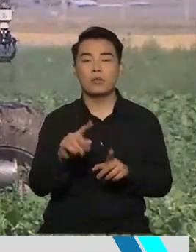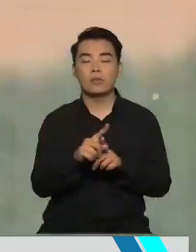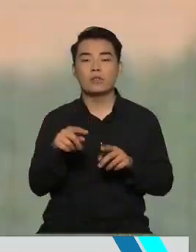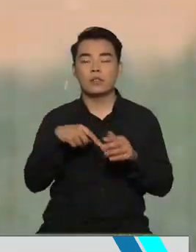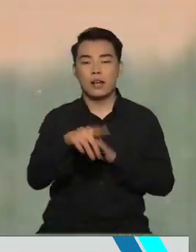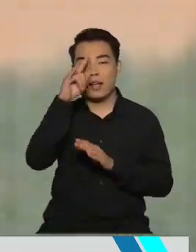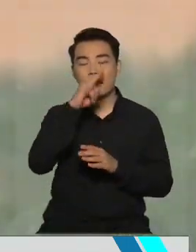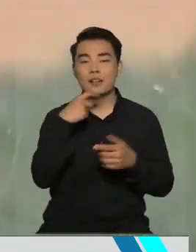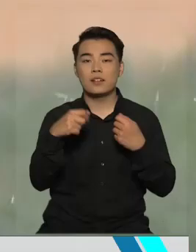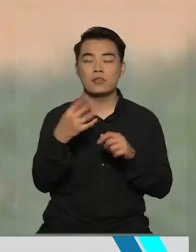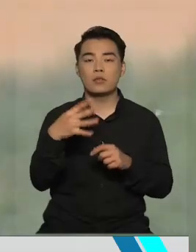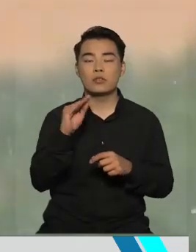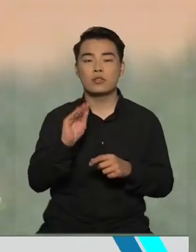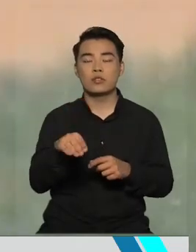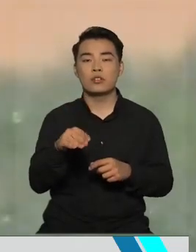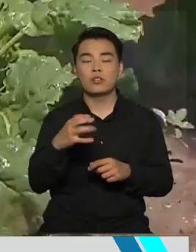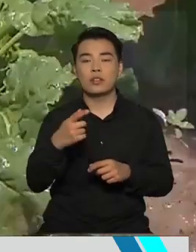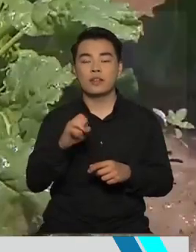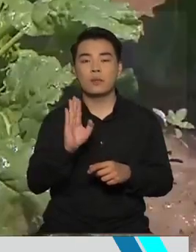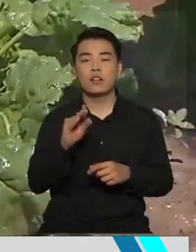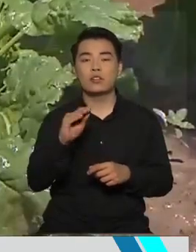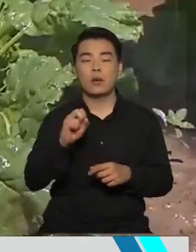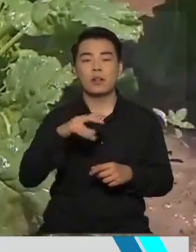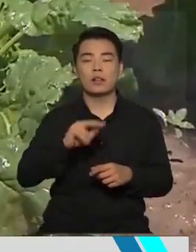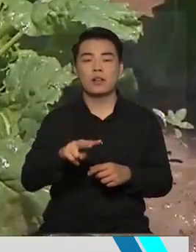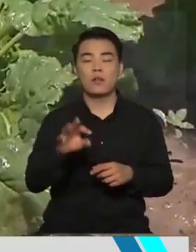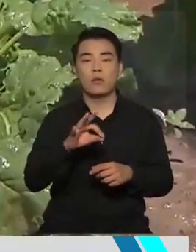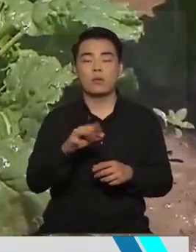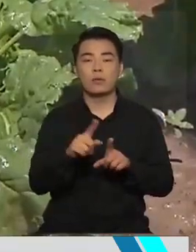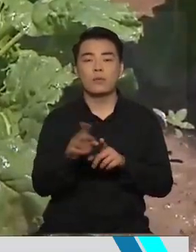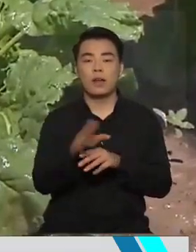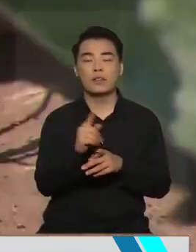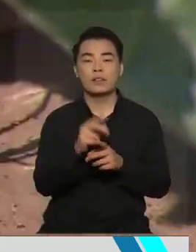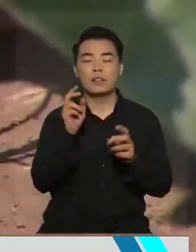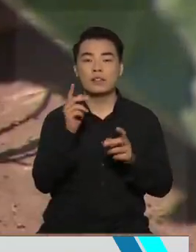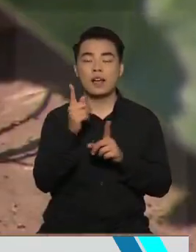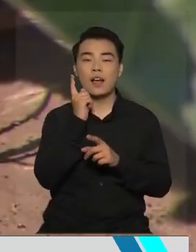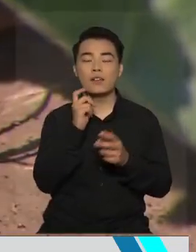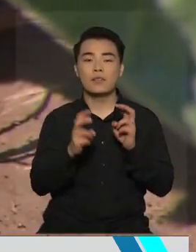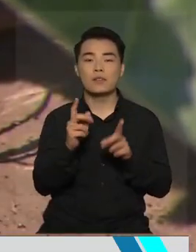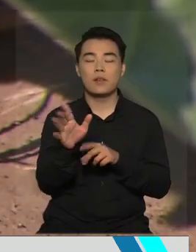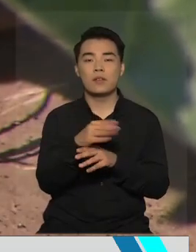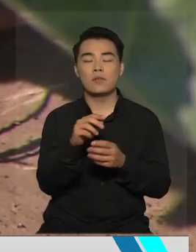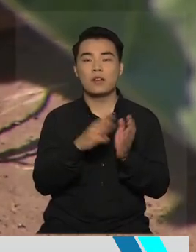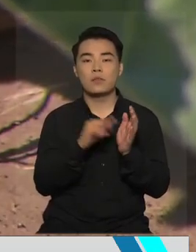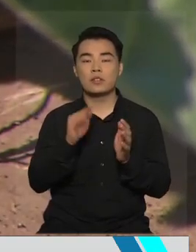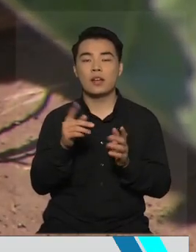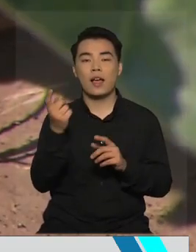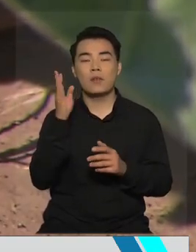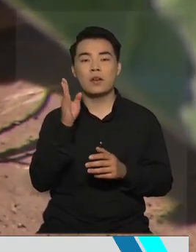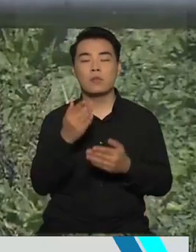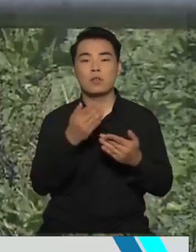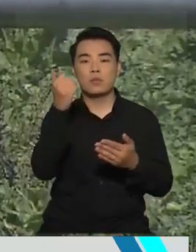рынке стоит примерно 40 тысяч тенге. В Жамбылской области корнеплод выращивают более 80 фермерских хозяйств. В прошлом году